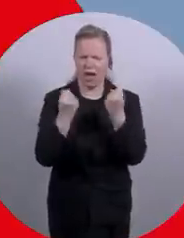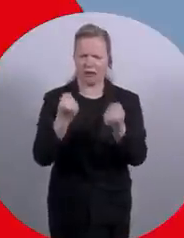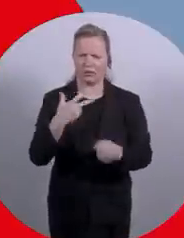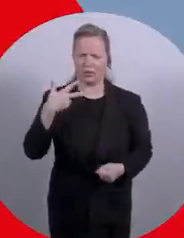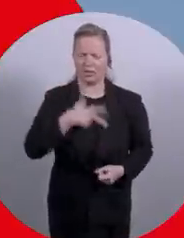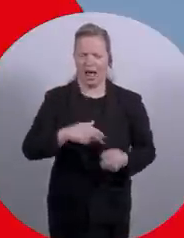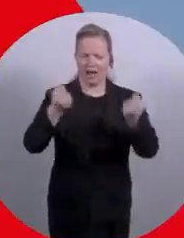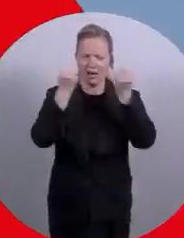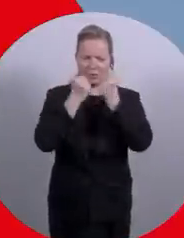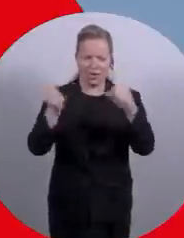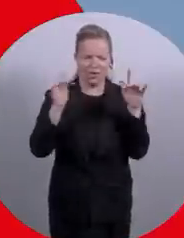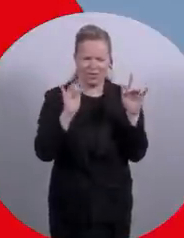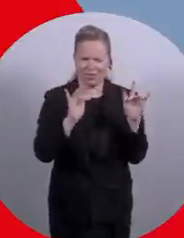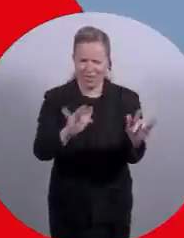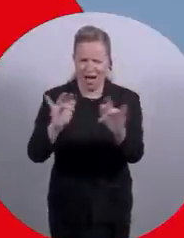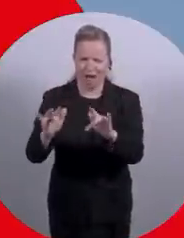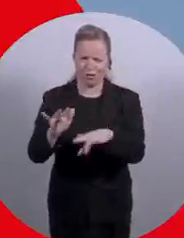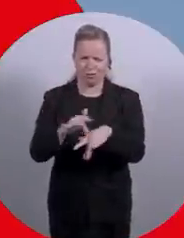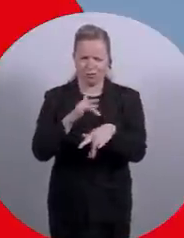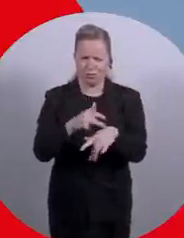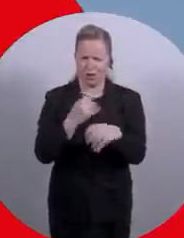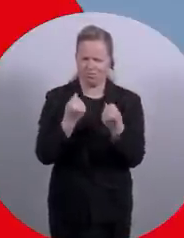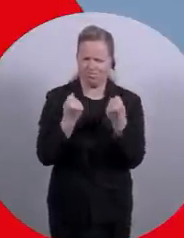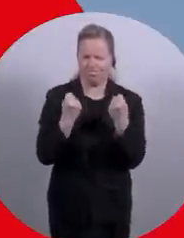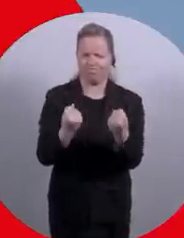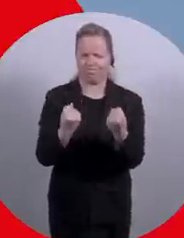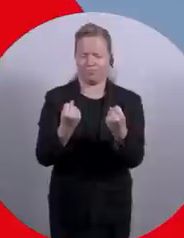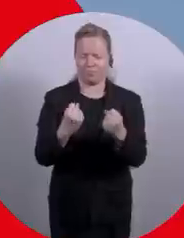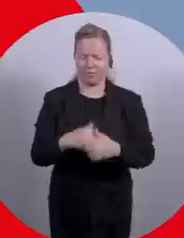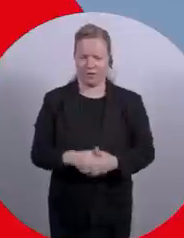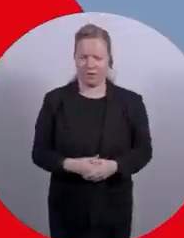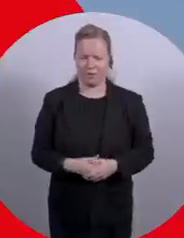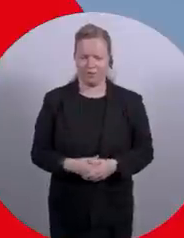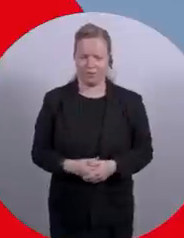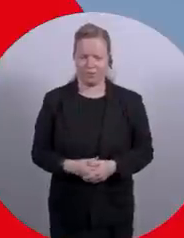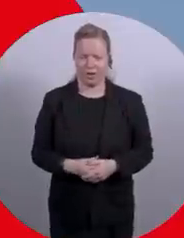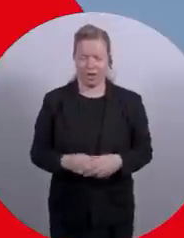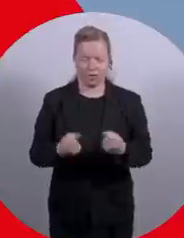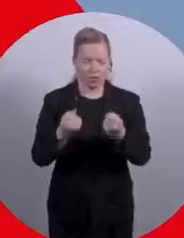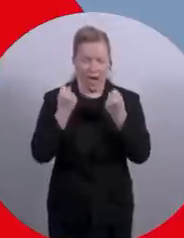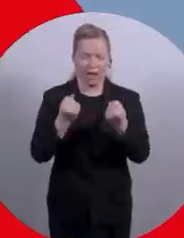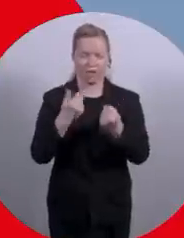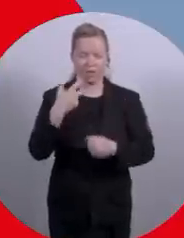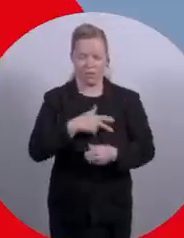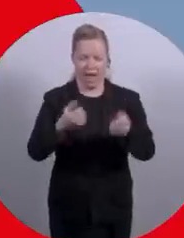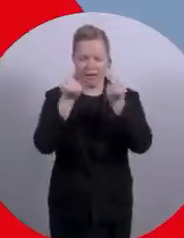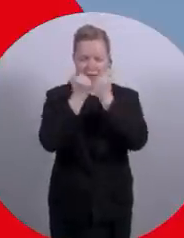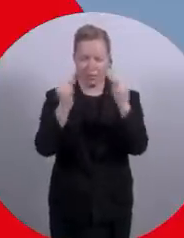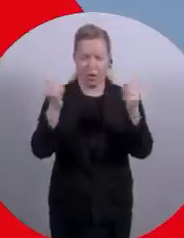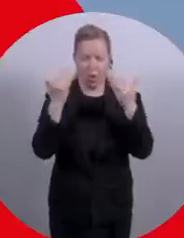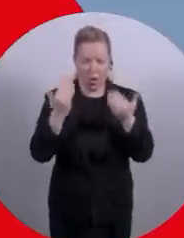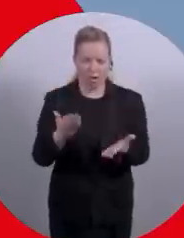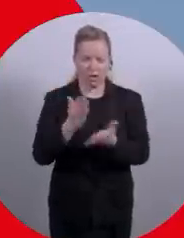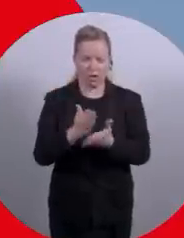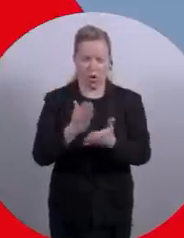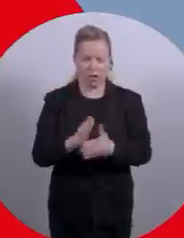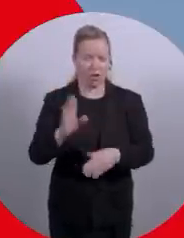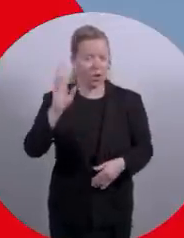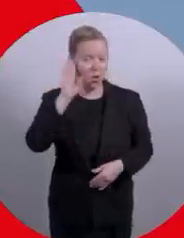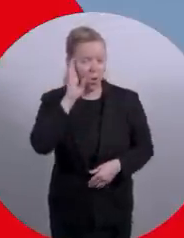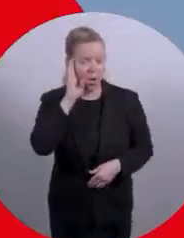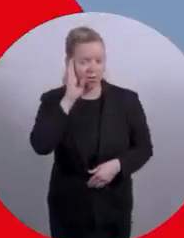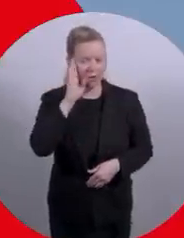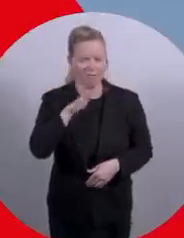Sozialdemokratie vorhanden dass man wenn diese starke Sozialdemokratie die man hat da schon bisher gehört